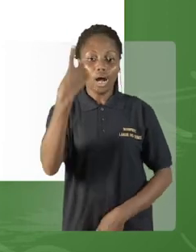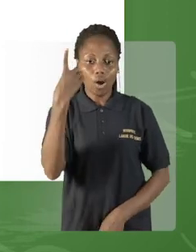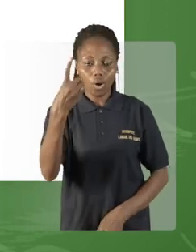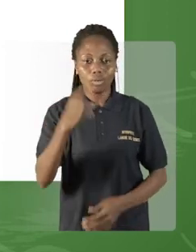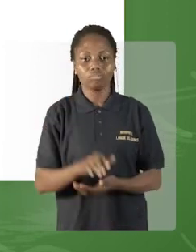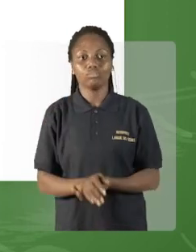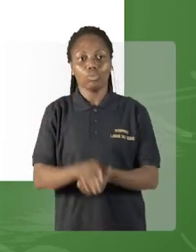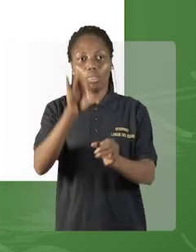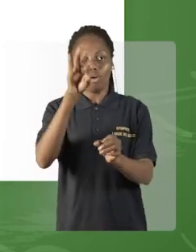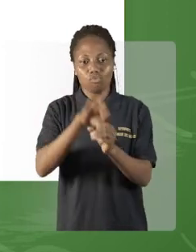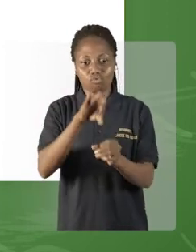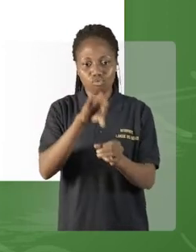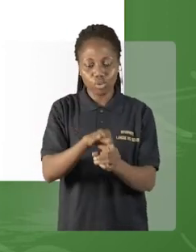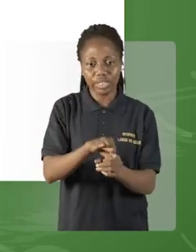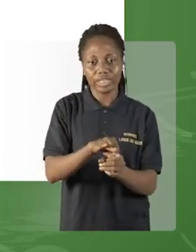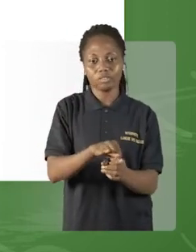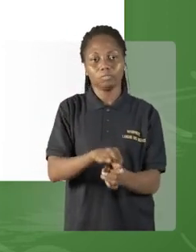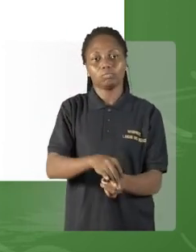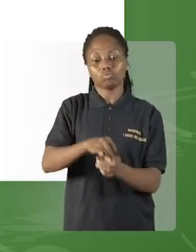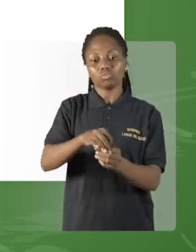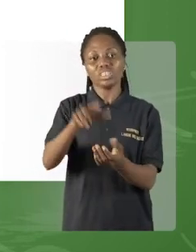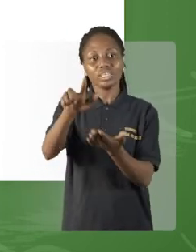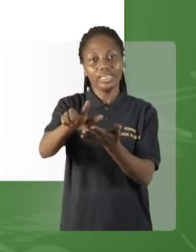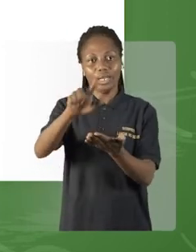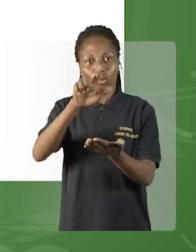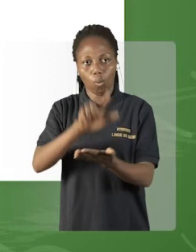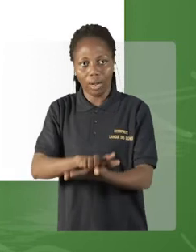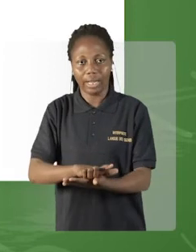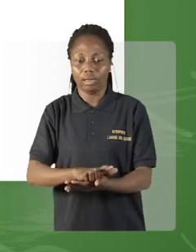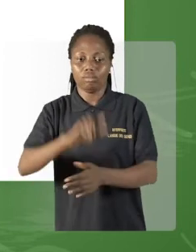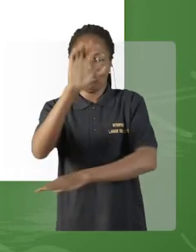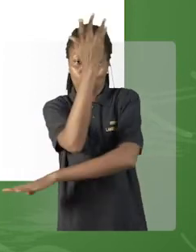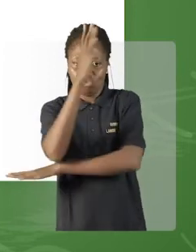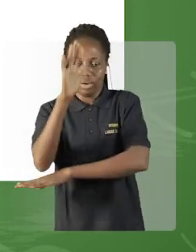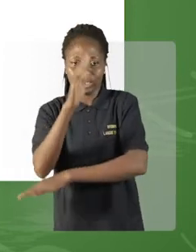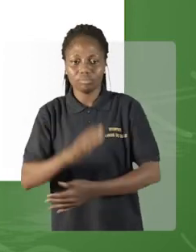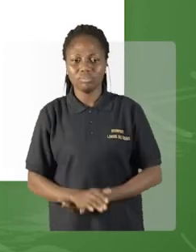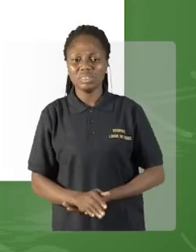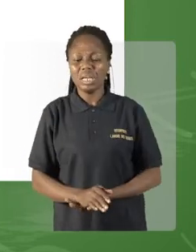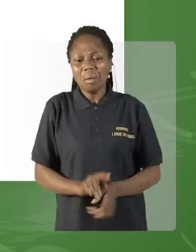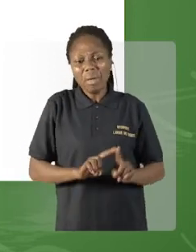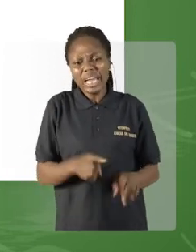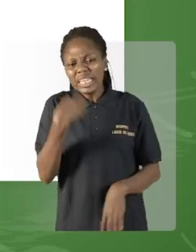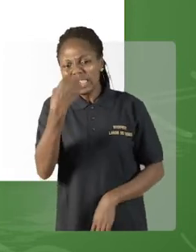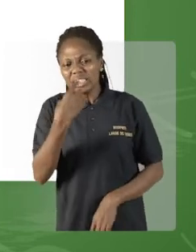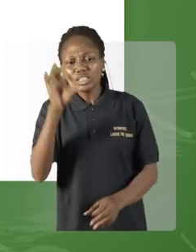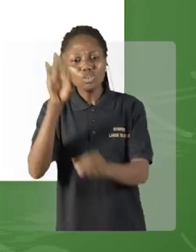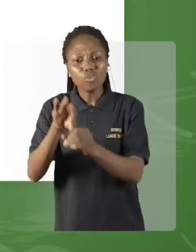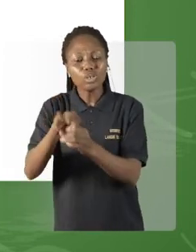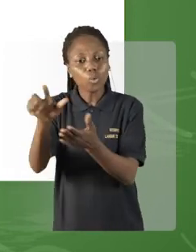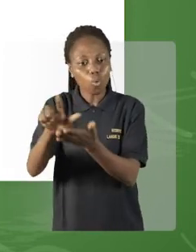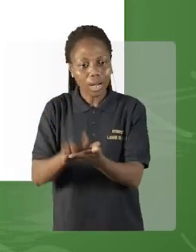de textes de loi de protection des parcs et des réserves. Ces textes de loi